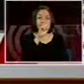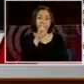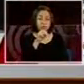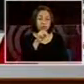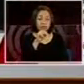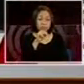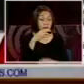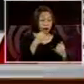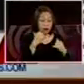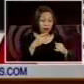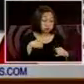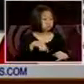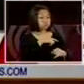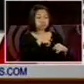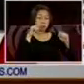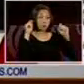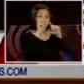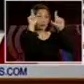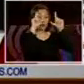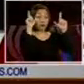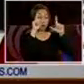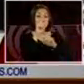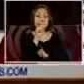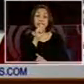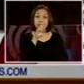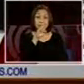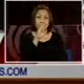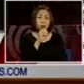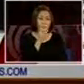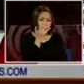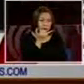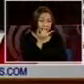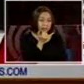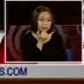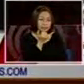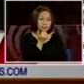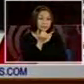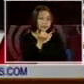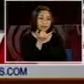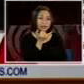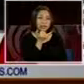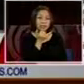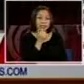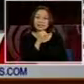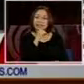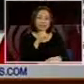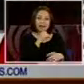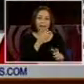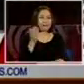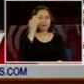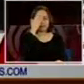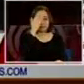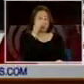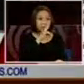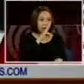TRO because hindi namin po na hindi ho namin expected na mag-i-issue